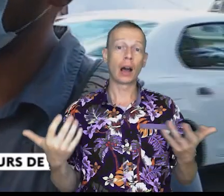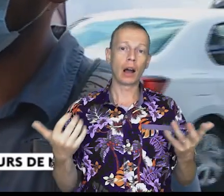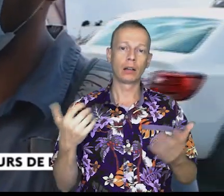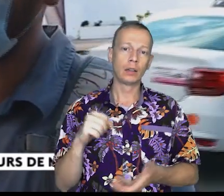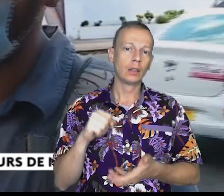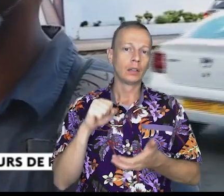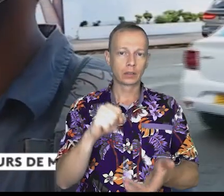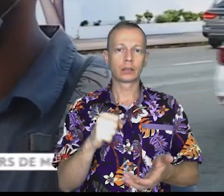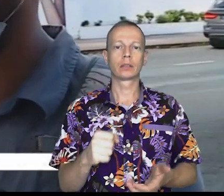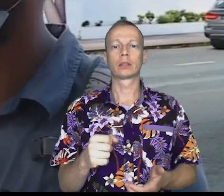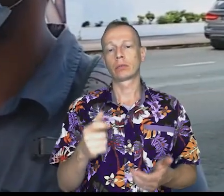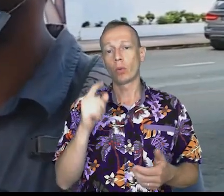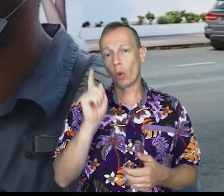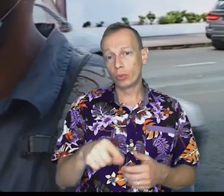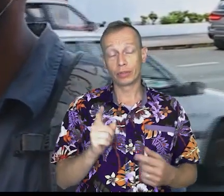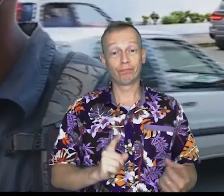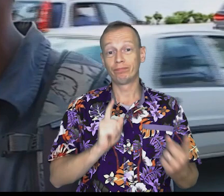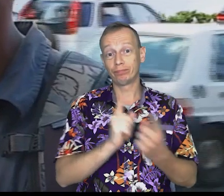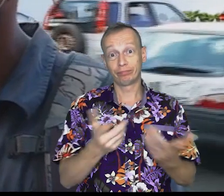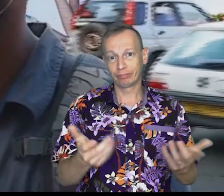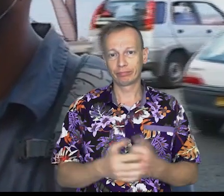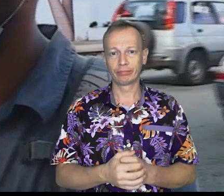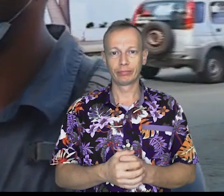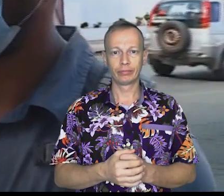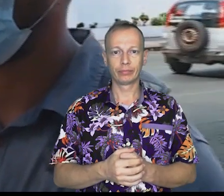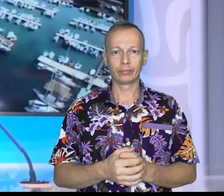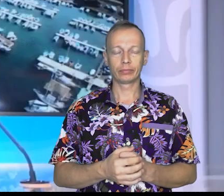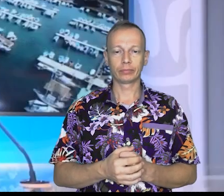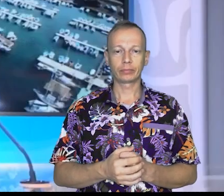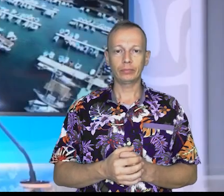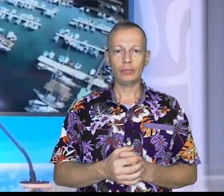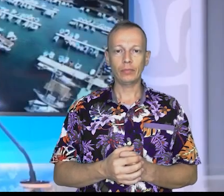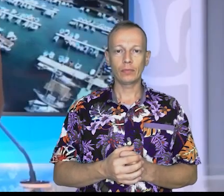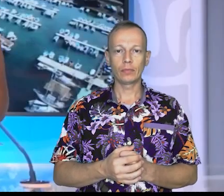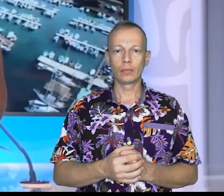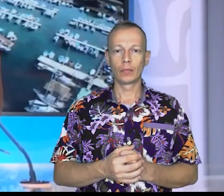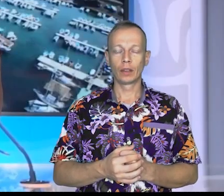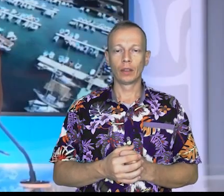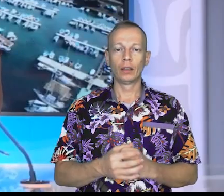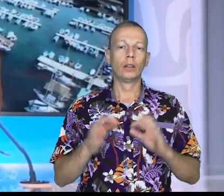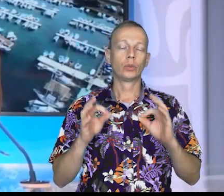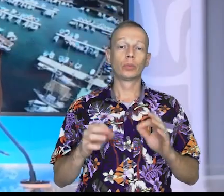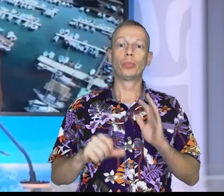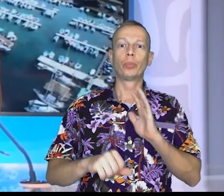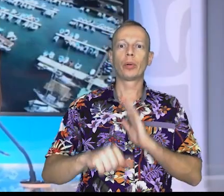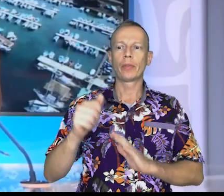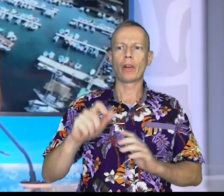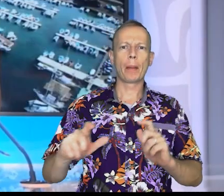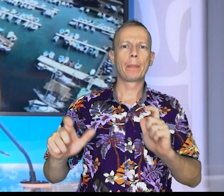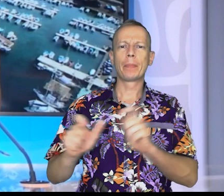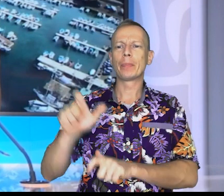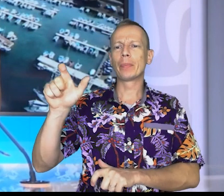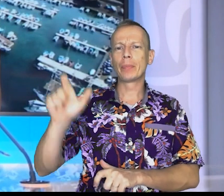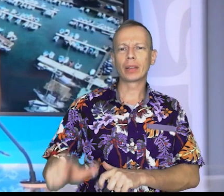ce qu'ils appellent, les recevoir au rien. – C'est la première interpellation d'un passager